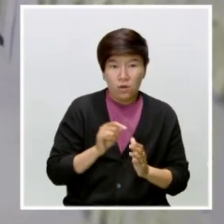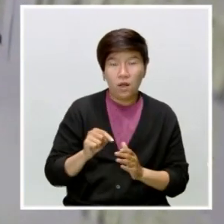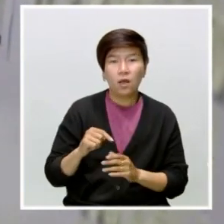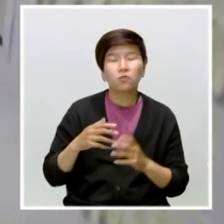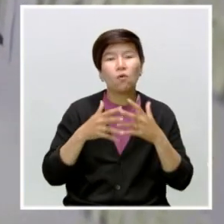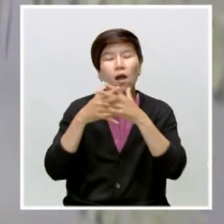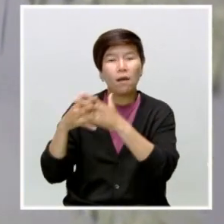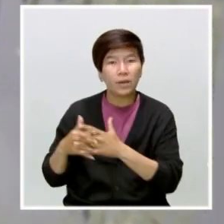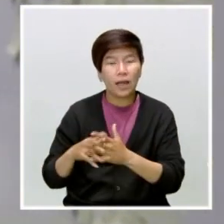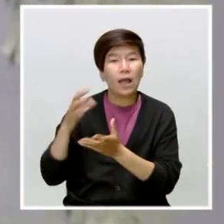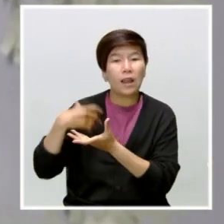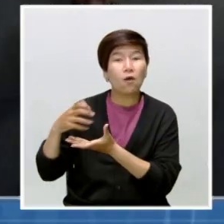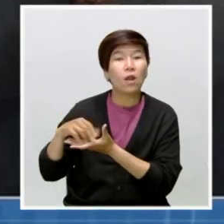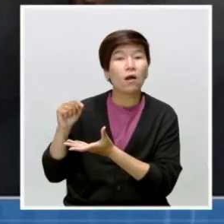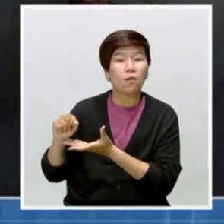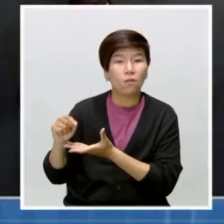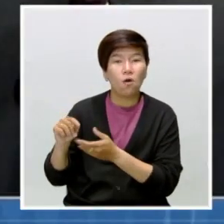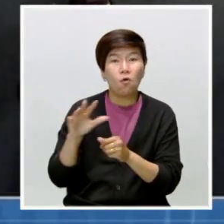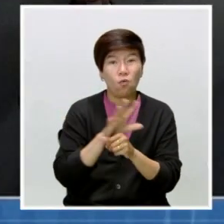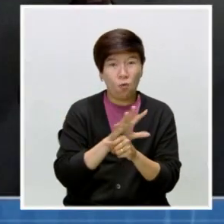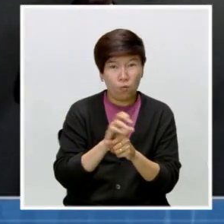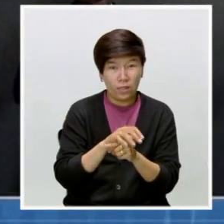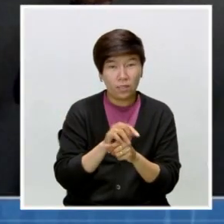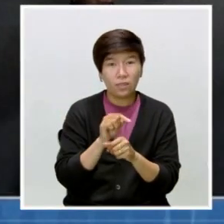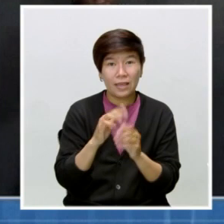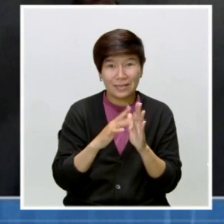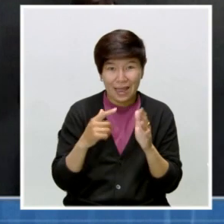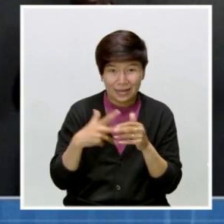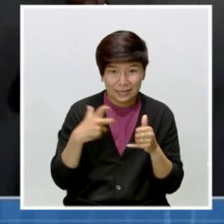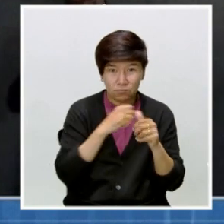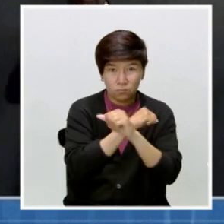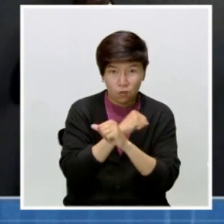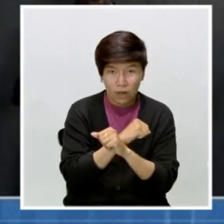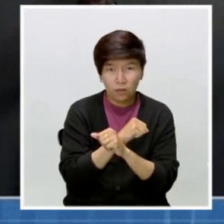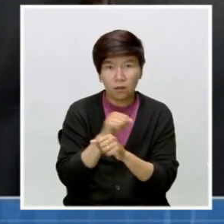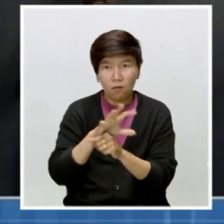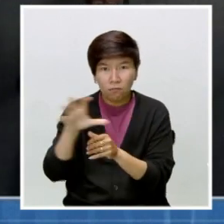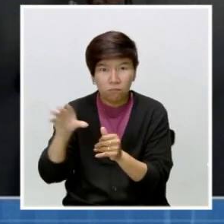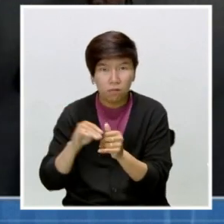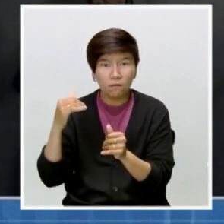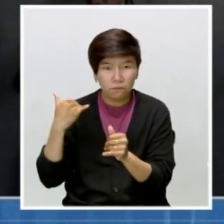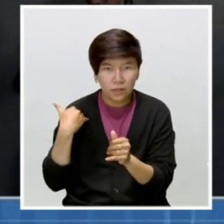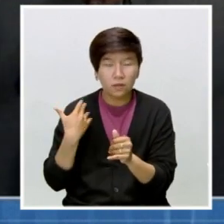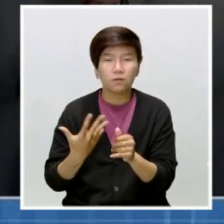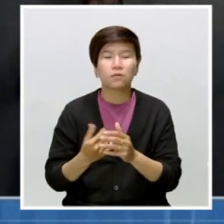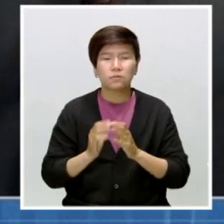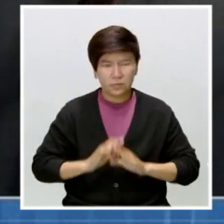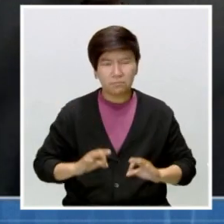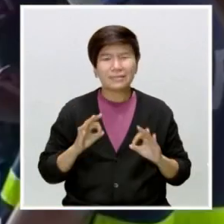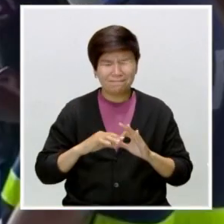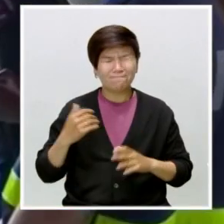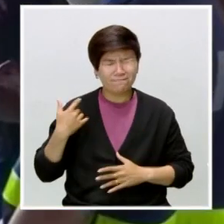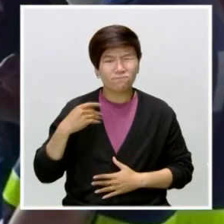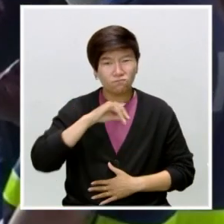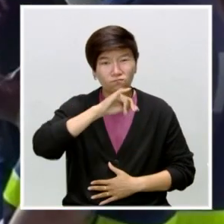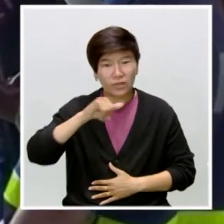หรัฐนะคะที่สหรัฐก็พบว่าคนที่ฉีดวัคซีนต้านโควิดก็ยังติดเชื้อได้อีกเนี่ยคุณหมอฟาวซีบอกว่ามันเป็นเรื่องที่เกิดขึ้นได้เพราะว่า